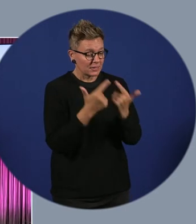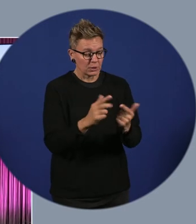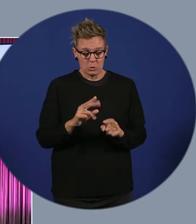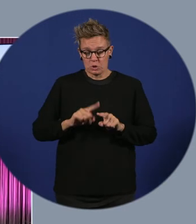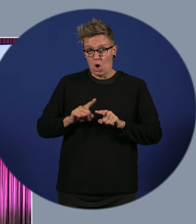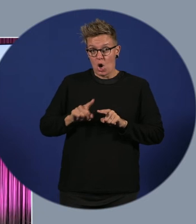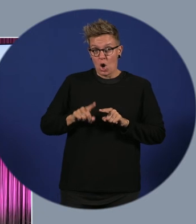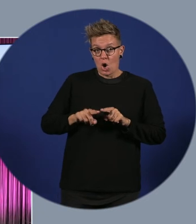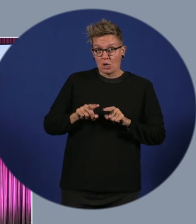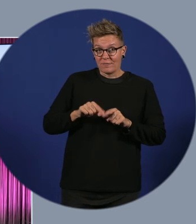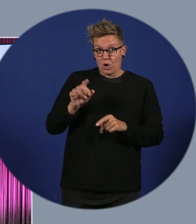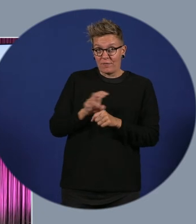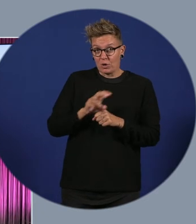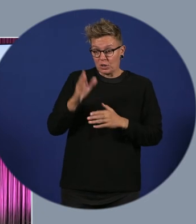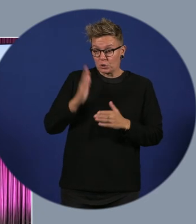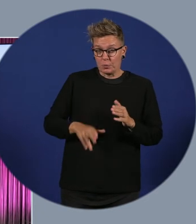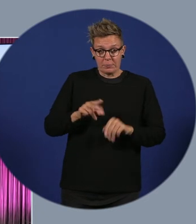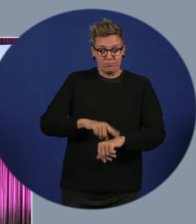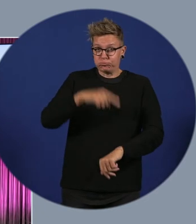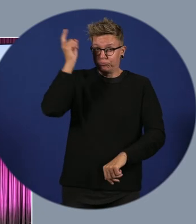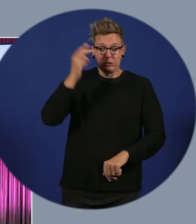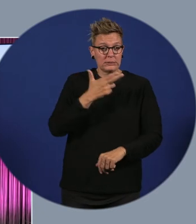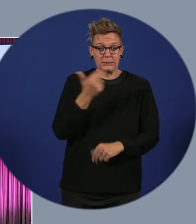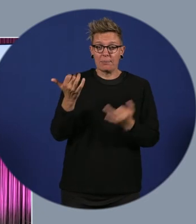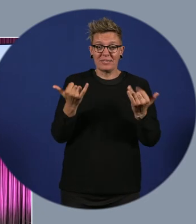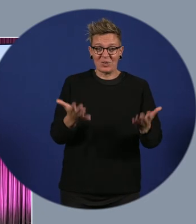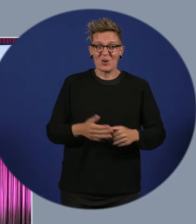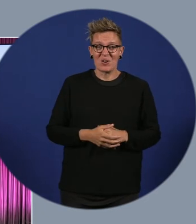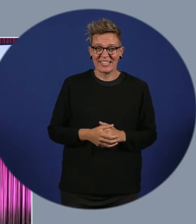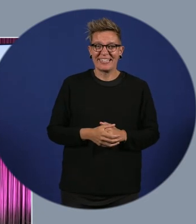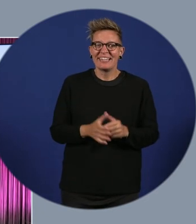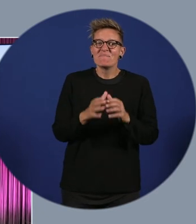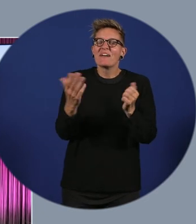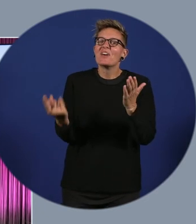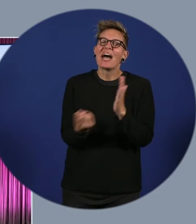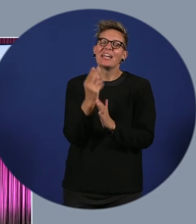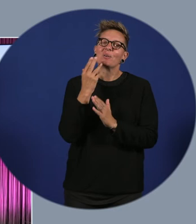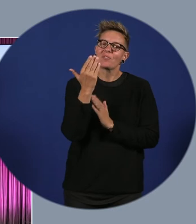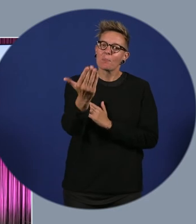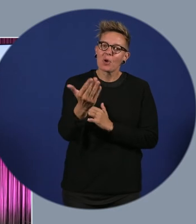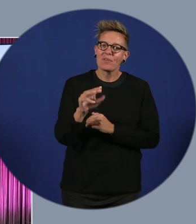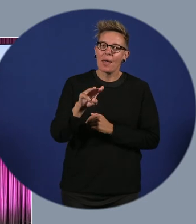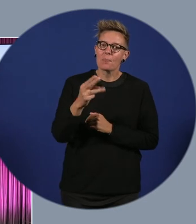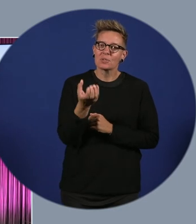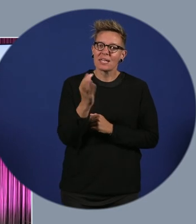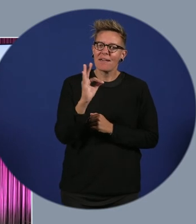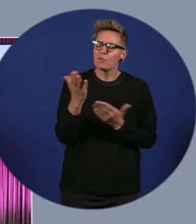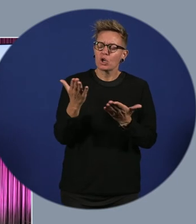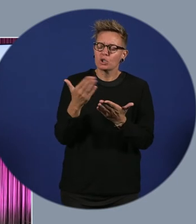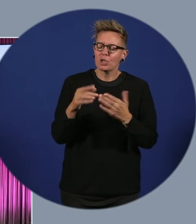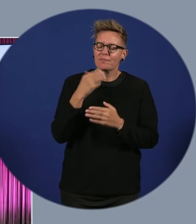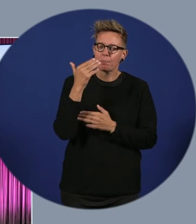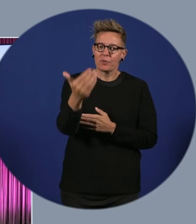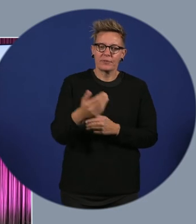med denna valvaka som har gått väldigt snabbt, skulle jag vilja säga. Men vad händer framöver för er på MUCF?